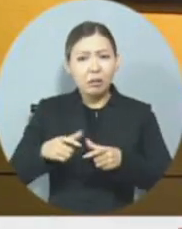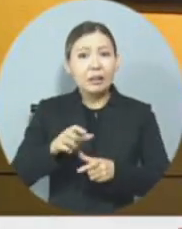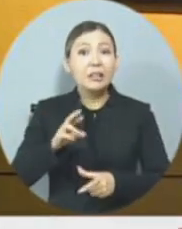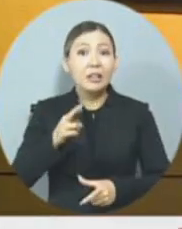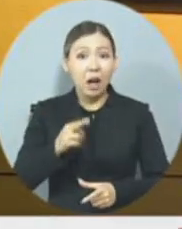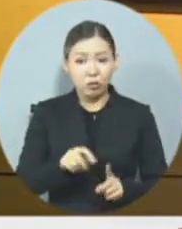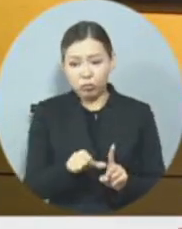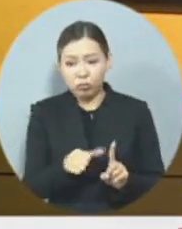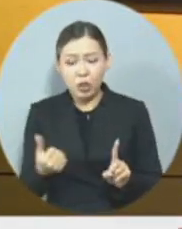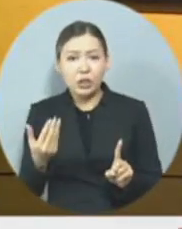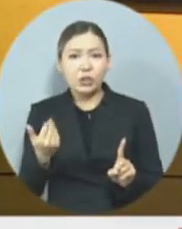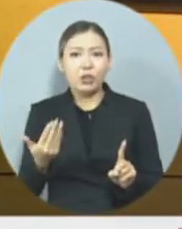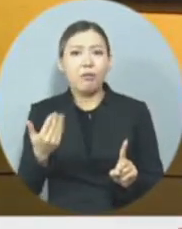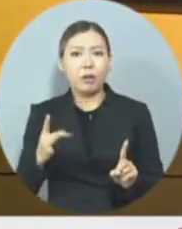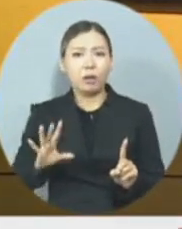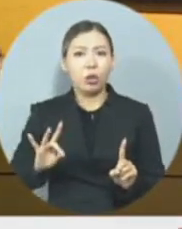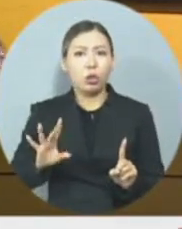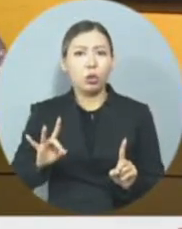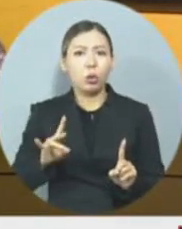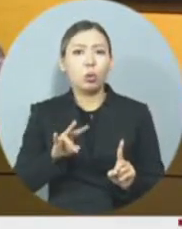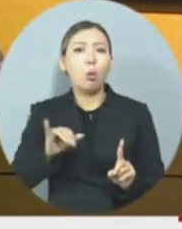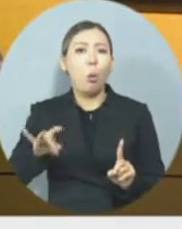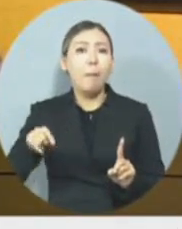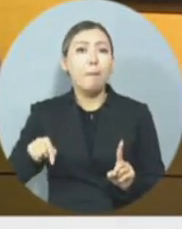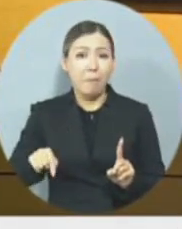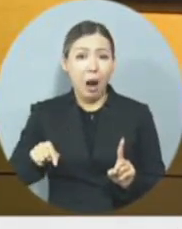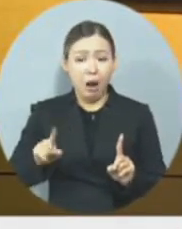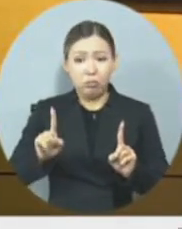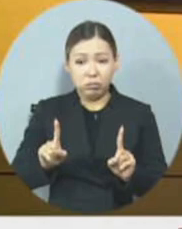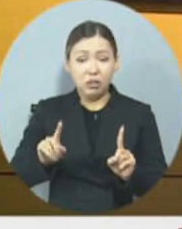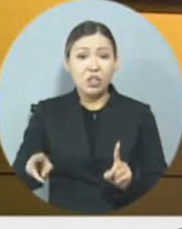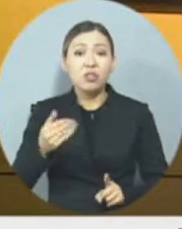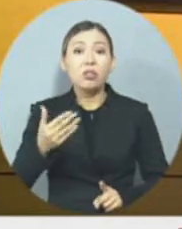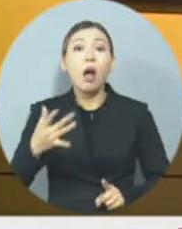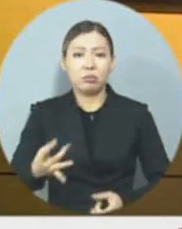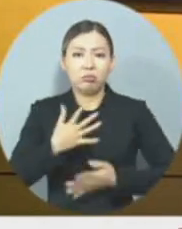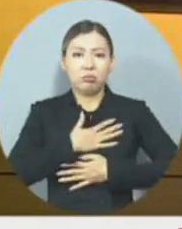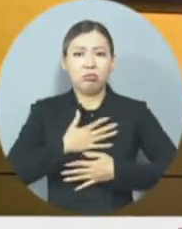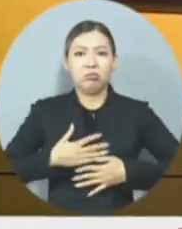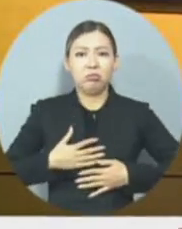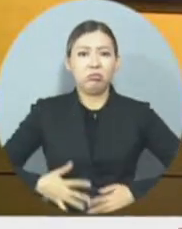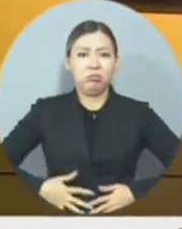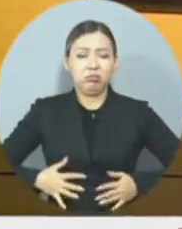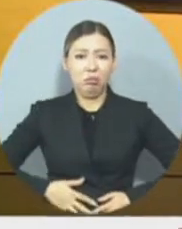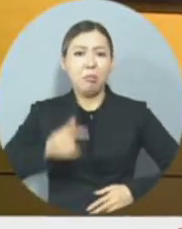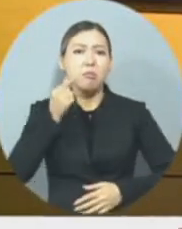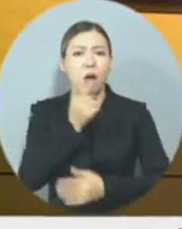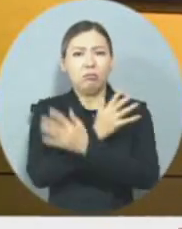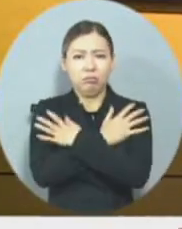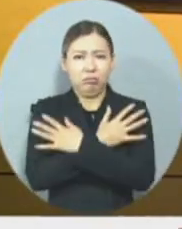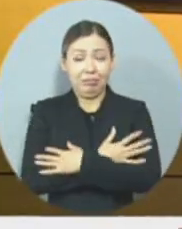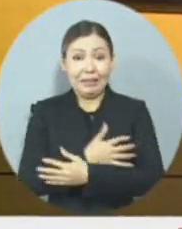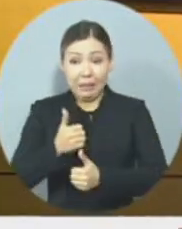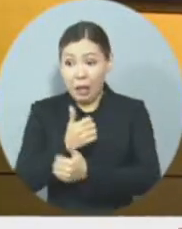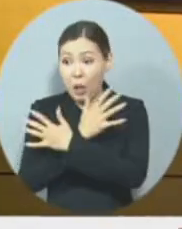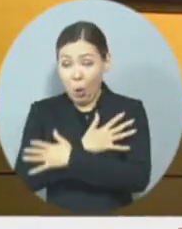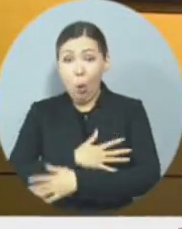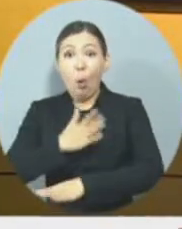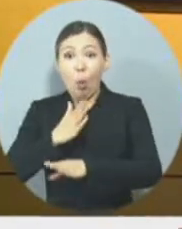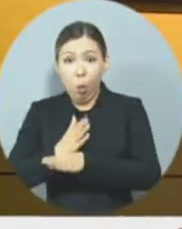нь шаврын нуур ээж байгаа шавртаа. Тэр шавар бол өөрөө түрхдэг. Тэгээд шавраа түрхчихээ хүмүүс нуур руугаа орж